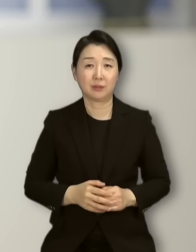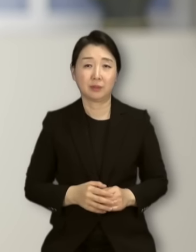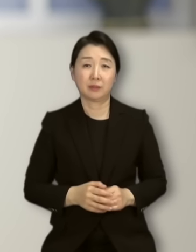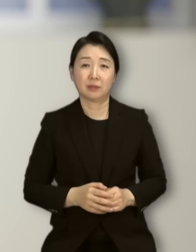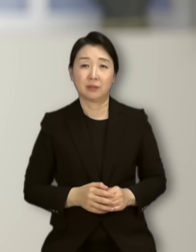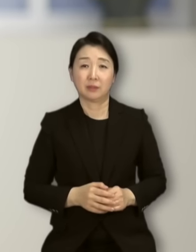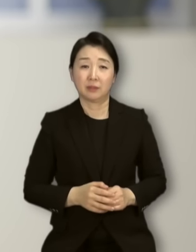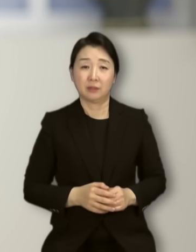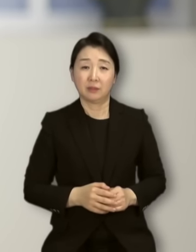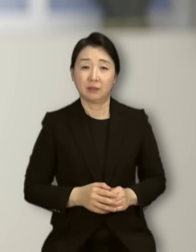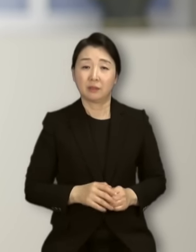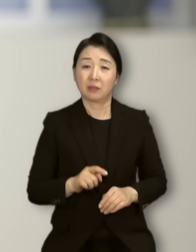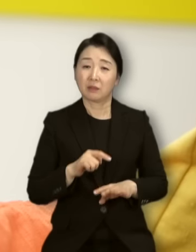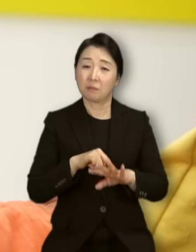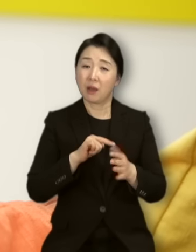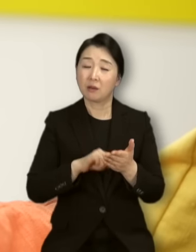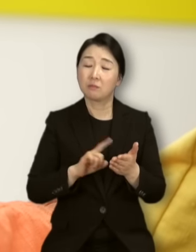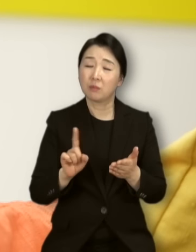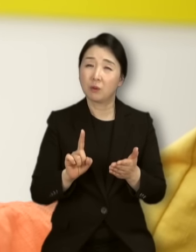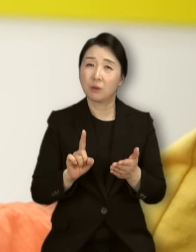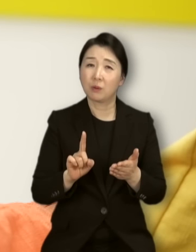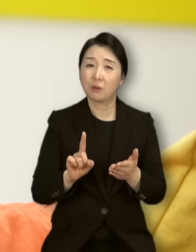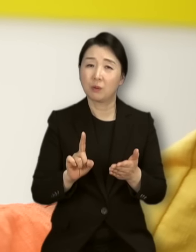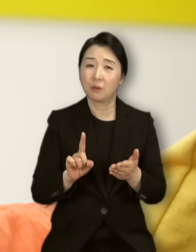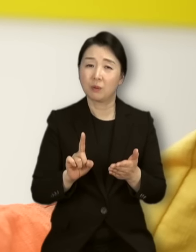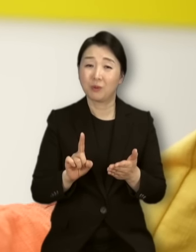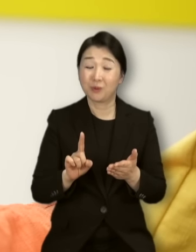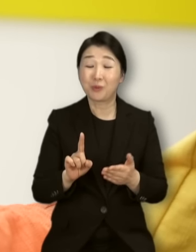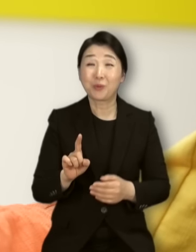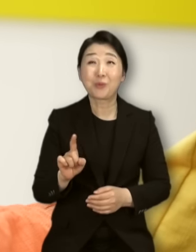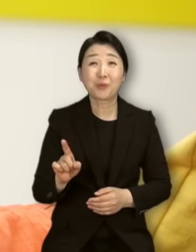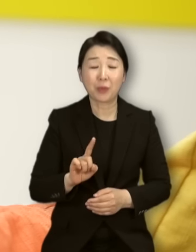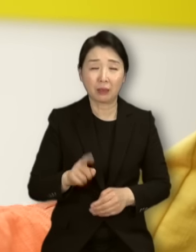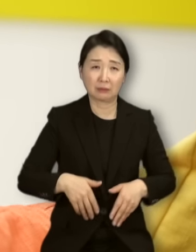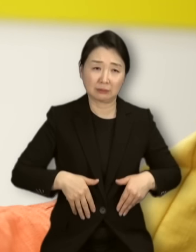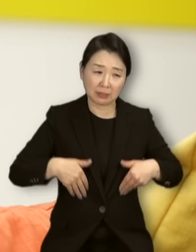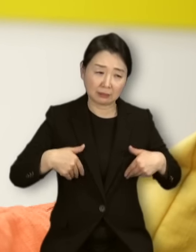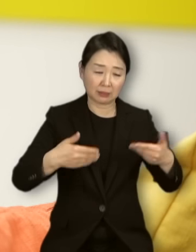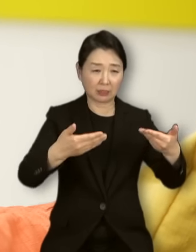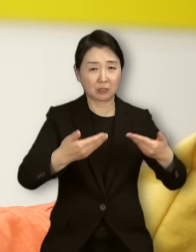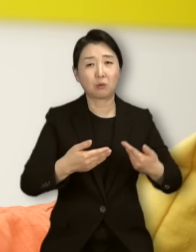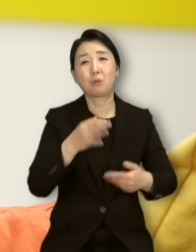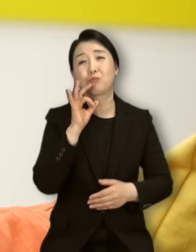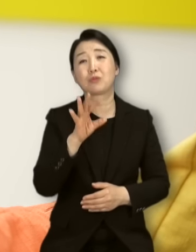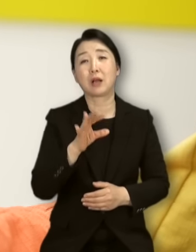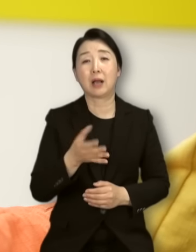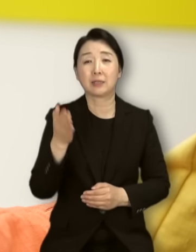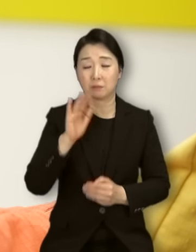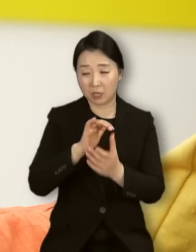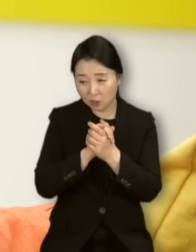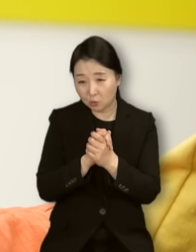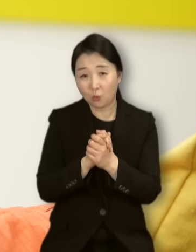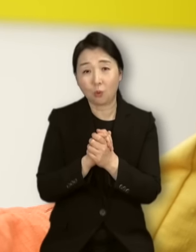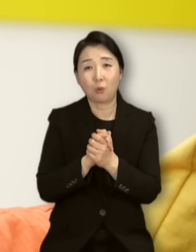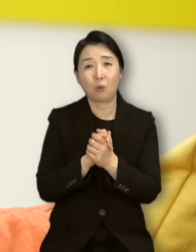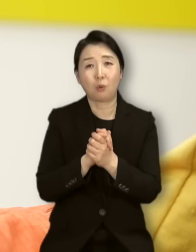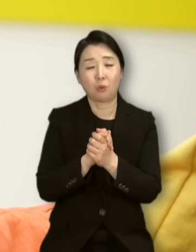근데 어느 것도 그 마음을 정말 부자처럼음 따뜻하게 채울 수가 없었는데